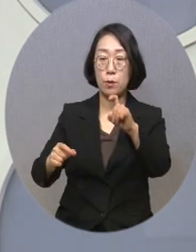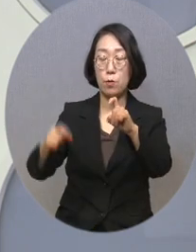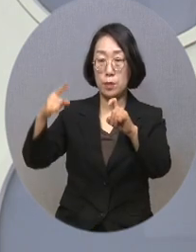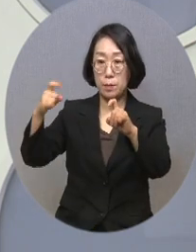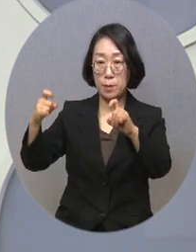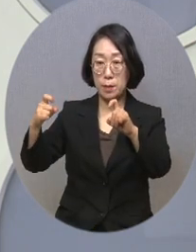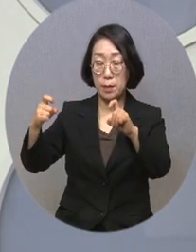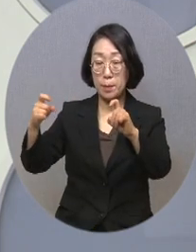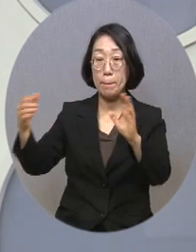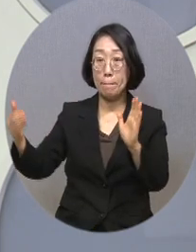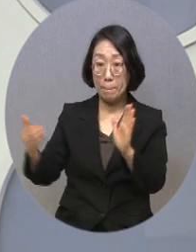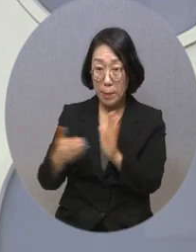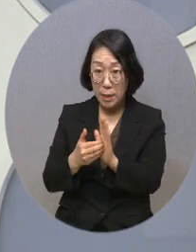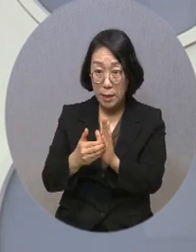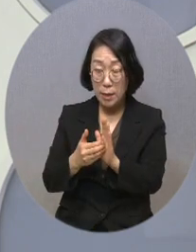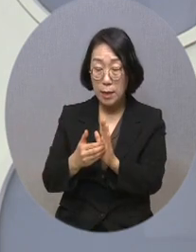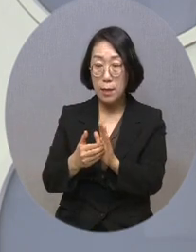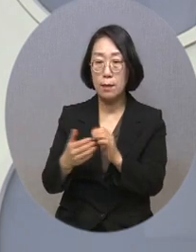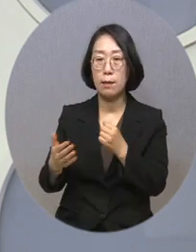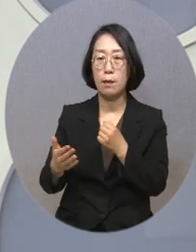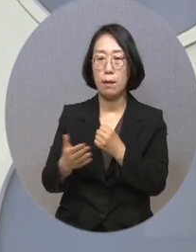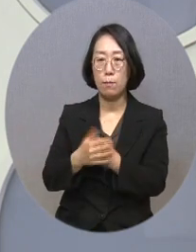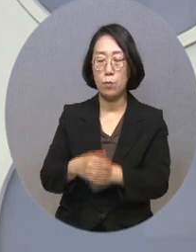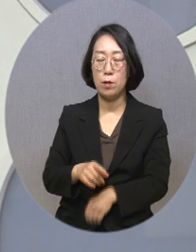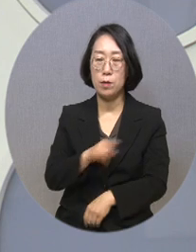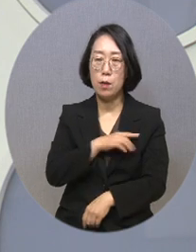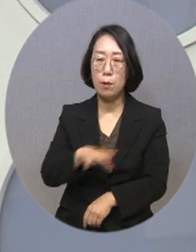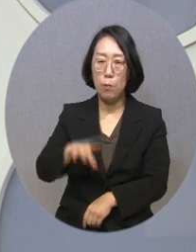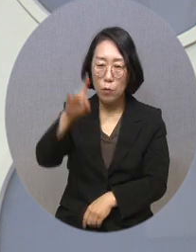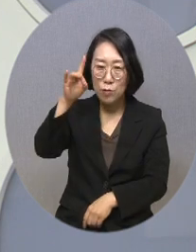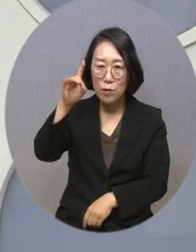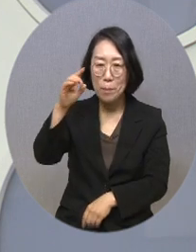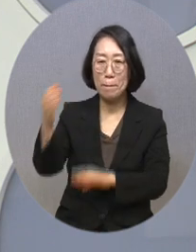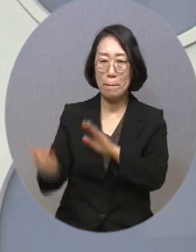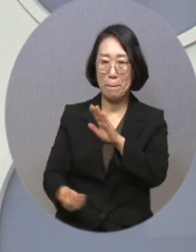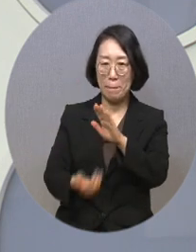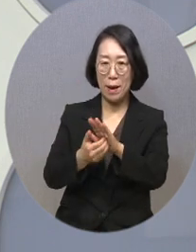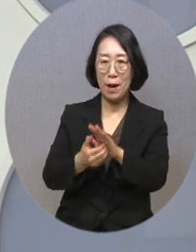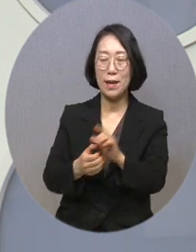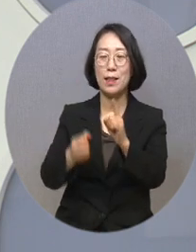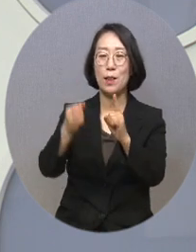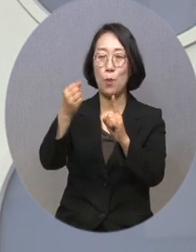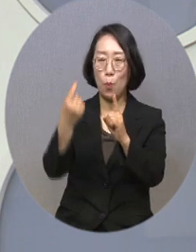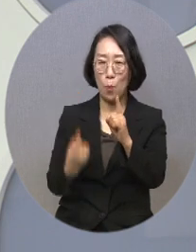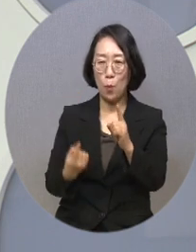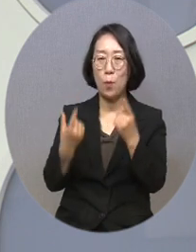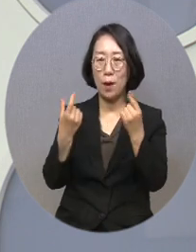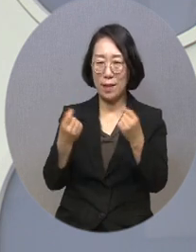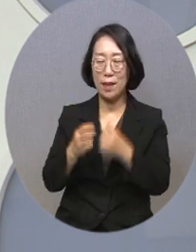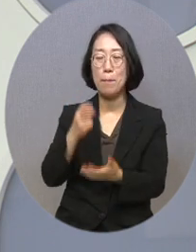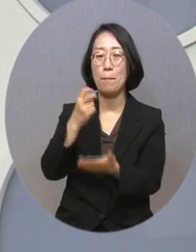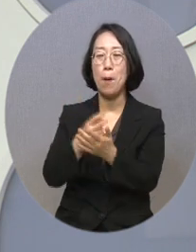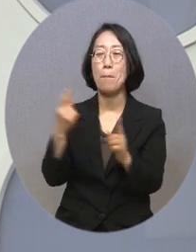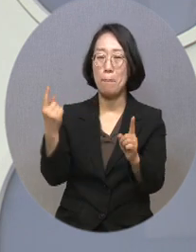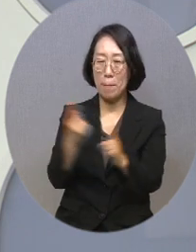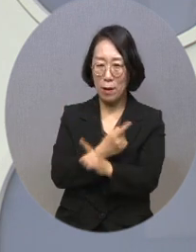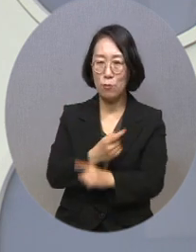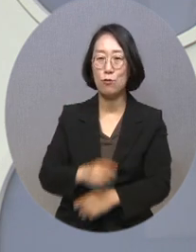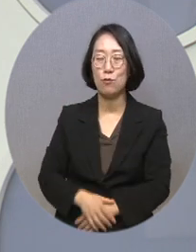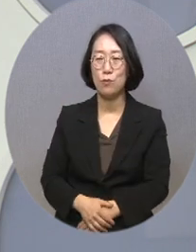본회의를 통과를 했기 때문에 그래서 가장 먼저 이루어진 것이 아젠다